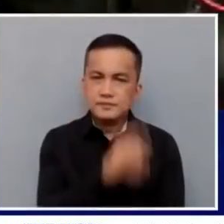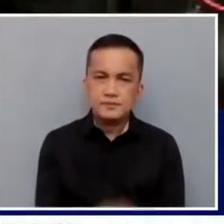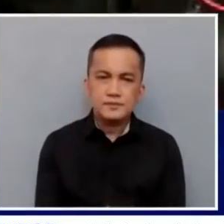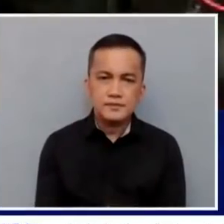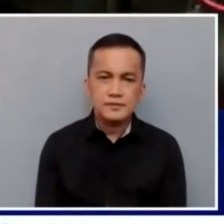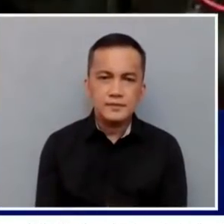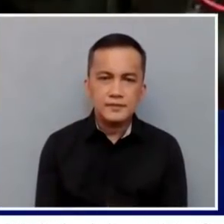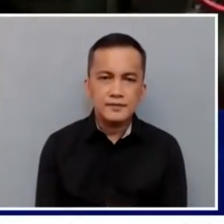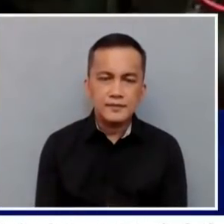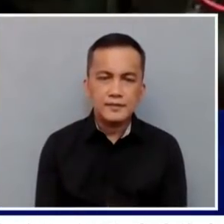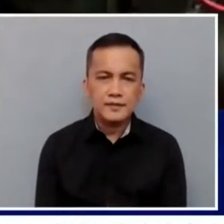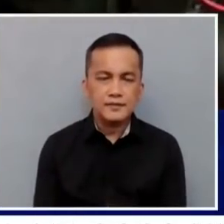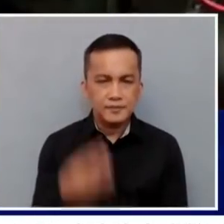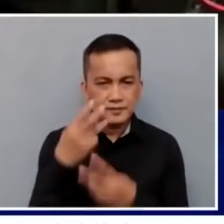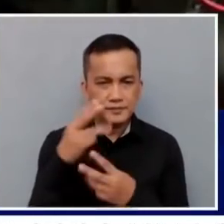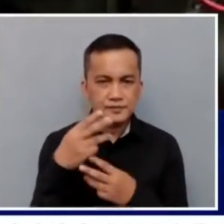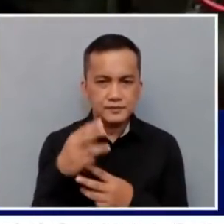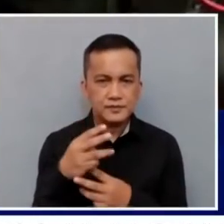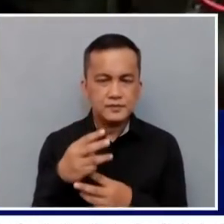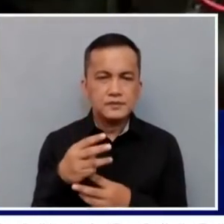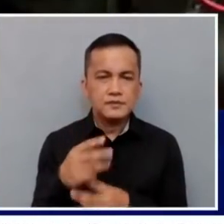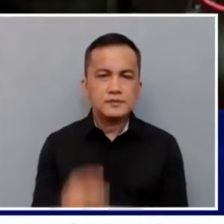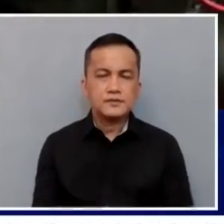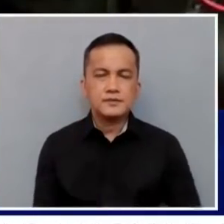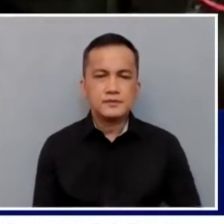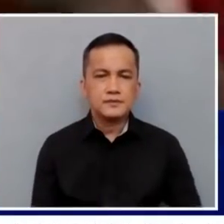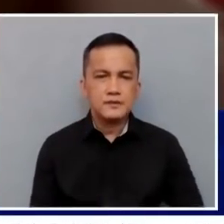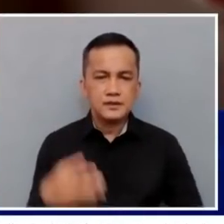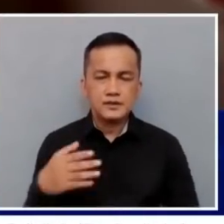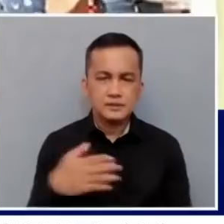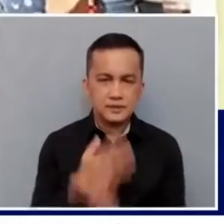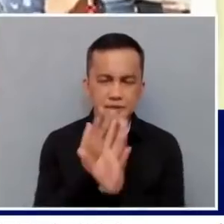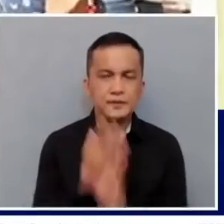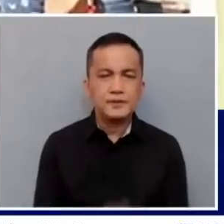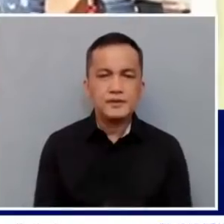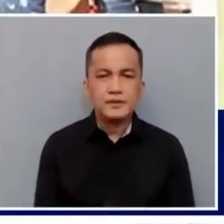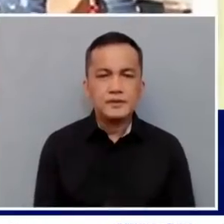kanyang pagboto dyan sa presinto sa Davao City.